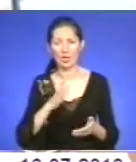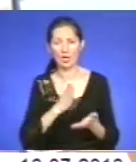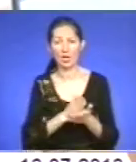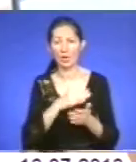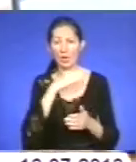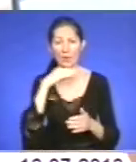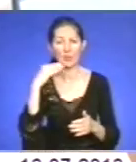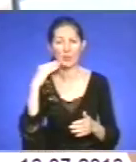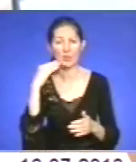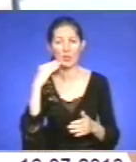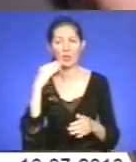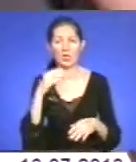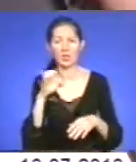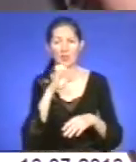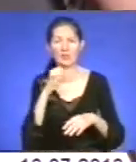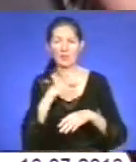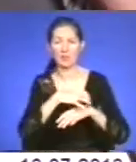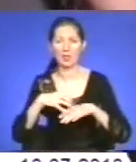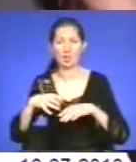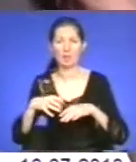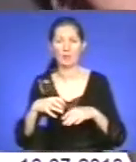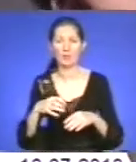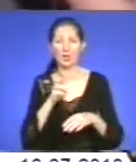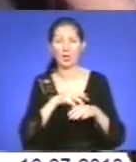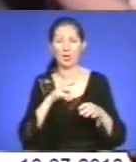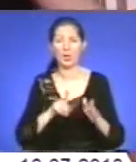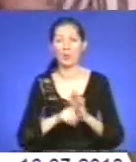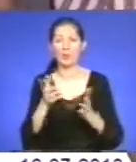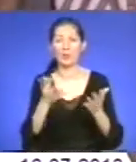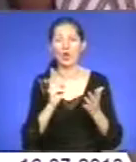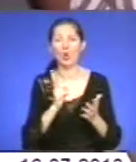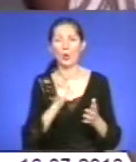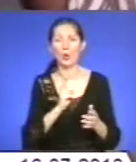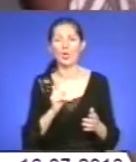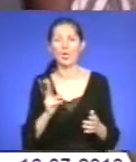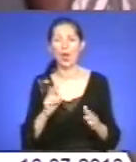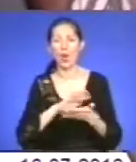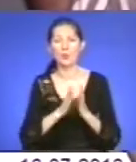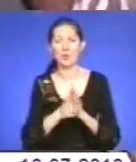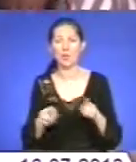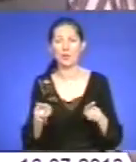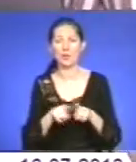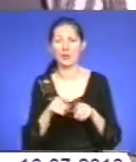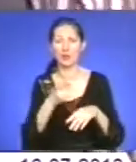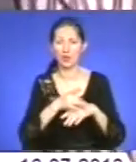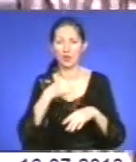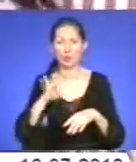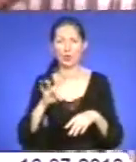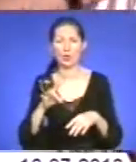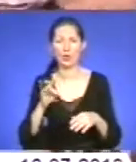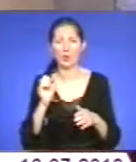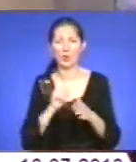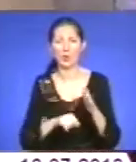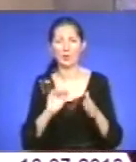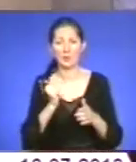численні гематоми. Правоохоронці почали з'ясовувати, хто і за яких обставин так жорстоко позбавив життя малюка. У скоєнні